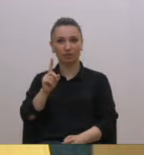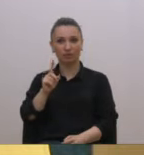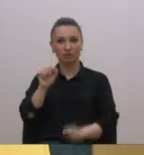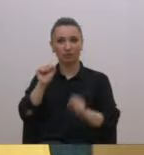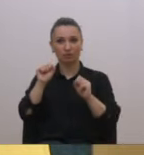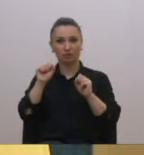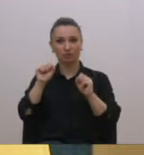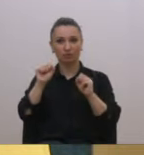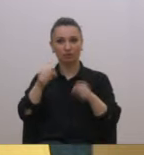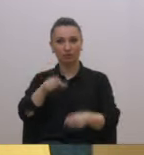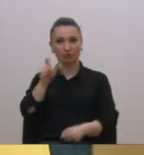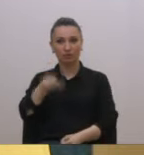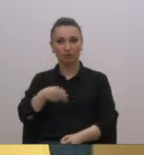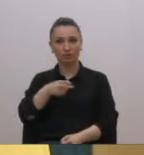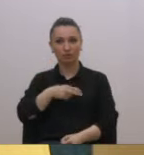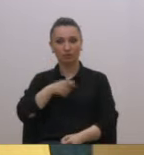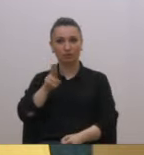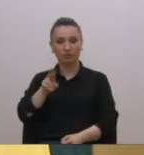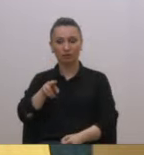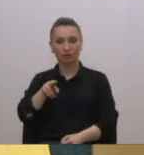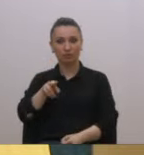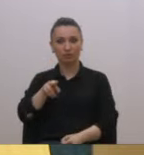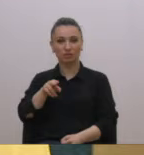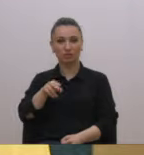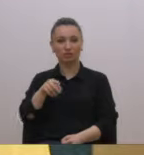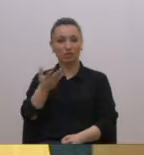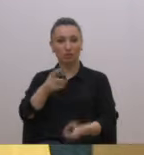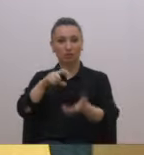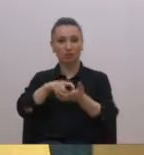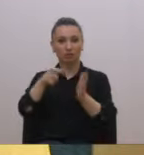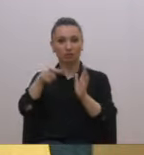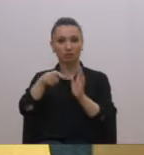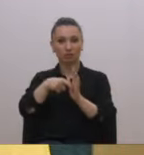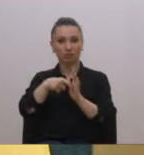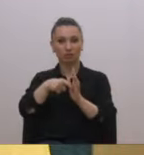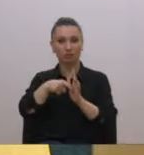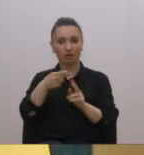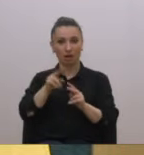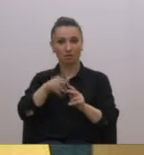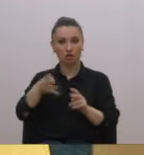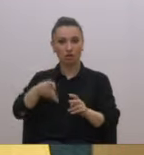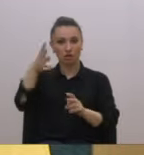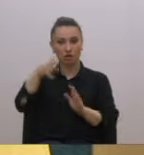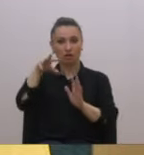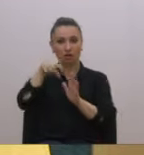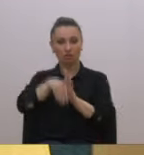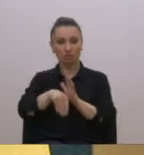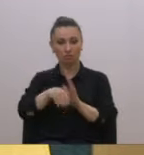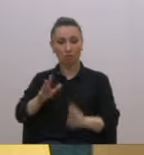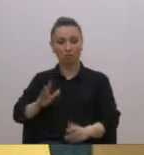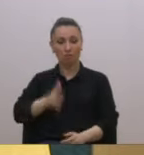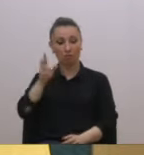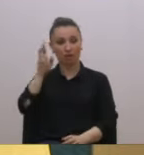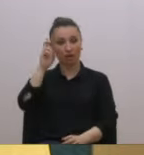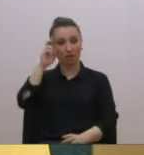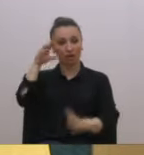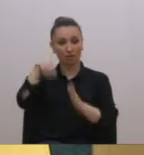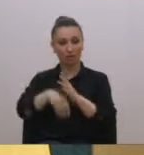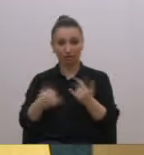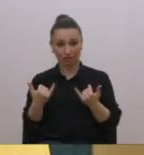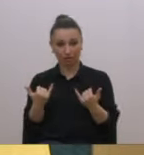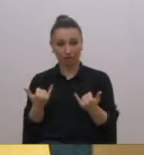შეიძლება ადამიანი მოკვდეს თუ არ ლაპარაკობდა, ადამიანი რომელიც ზარბაზნებს ეზროდა აი ამ შენობაში ყოფ ხელისუფლებას და